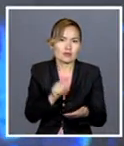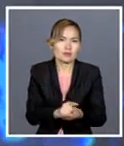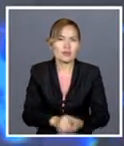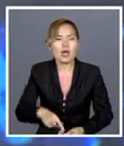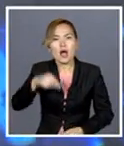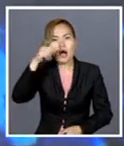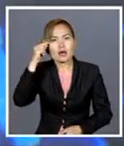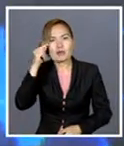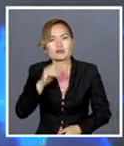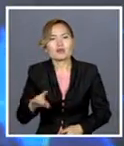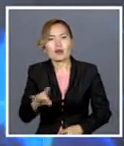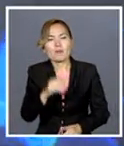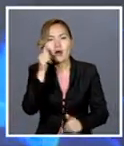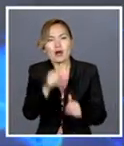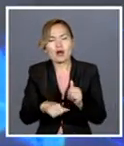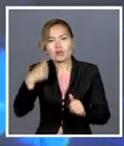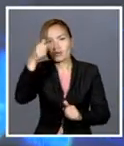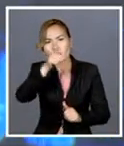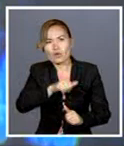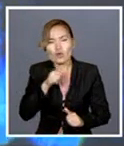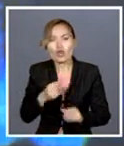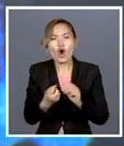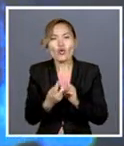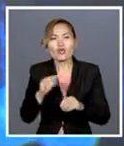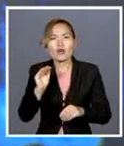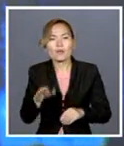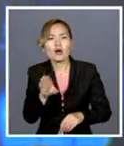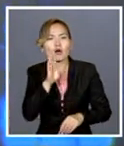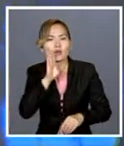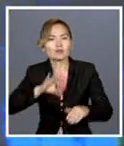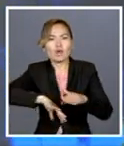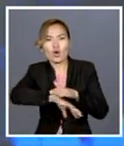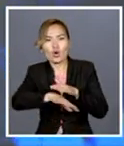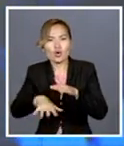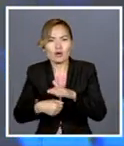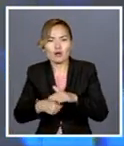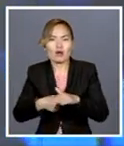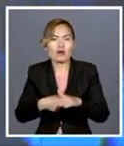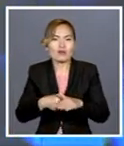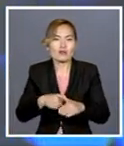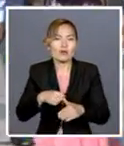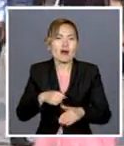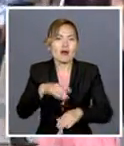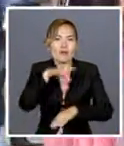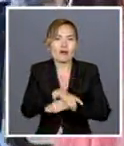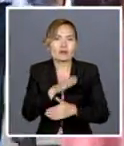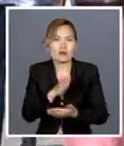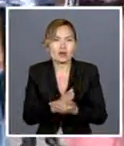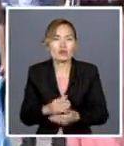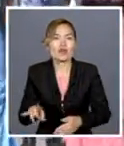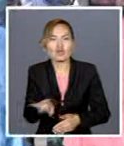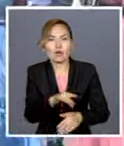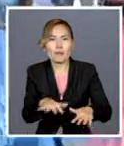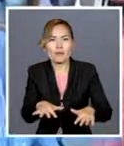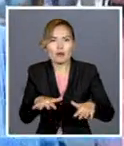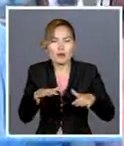Қырғызстанда жыл сайын 12 мың қыз ұрланады екен. Мұндай мәліметті Біріккен ұлттар ұйымының әйелдер ісі агенттігі жариялады. Бүгінде республика парламенті де,